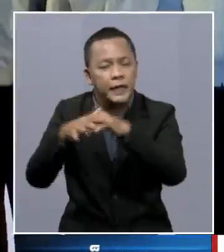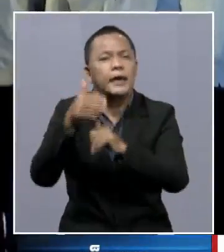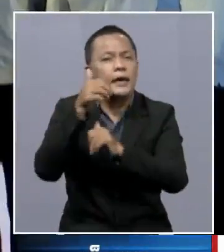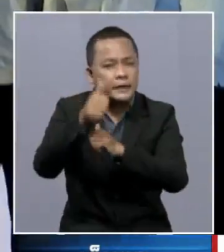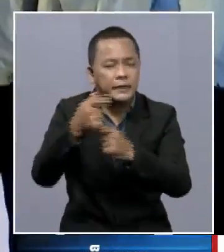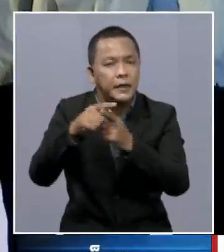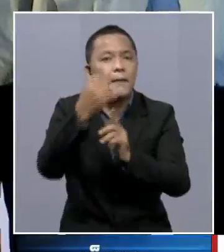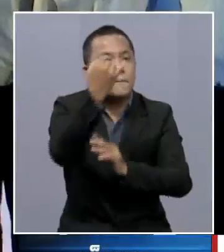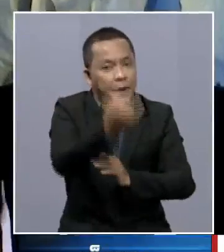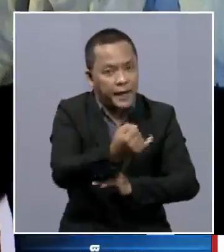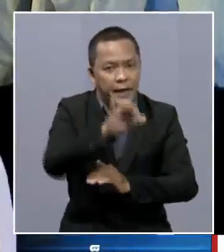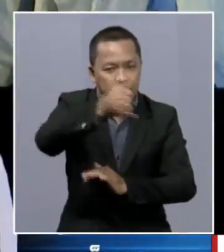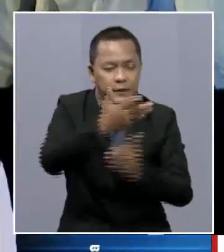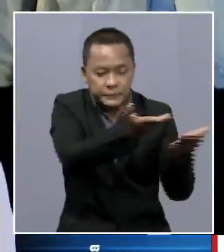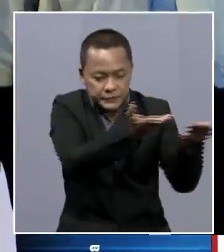ถึงแม้แ Islamic at